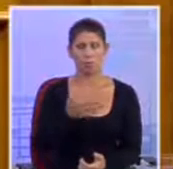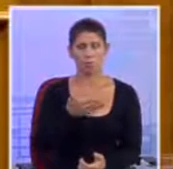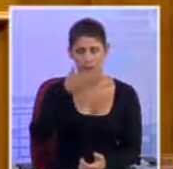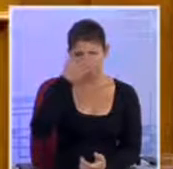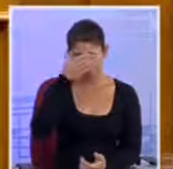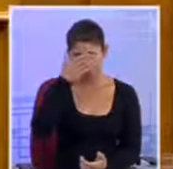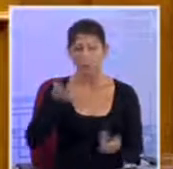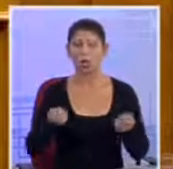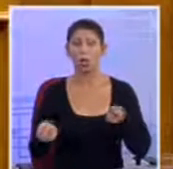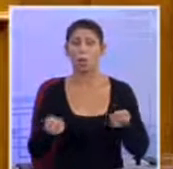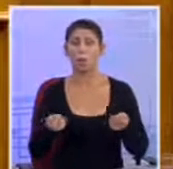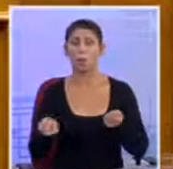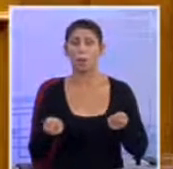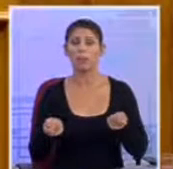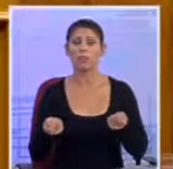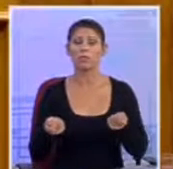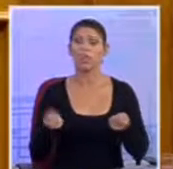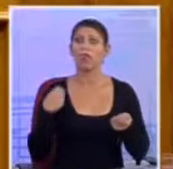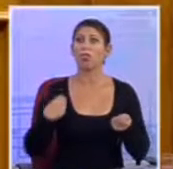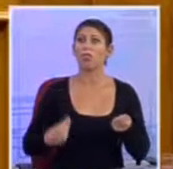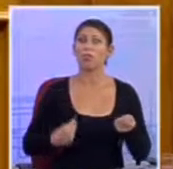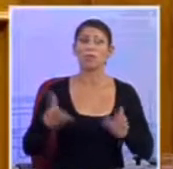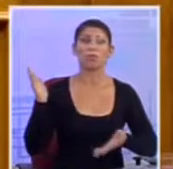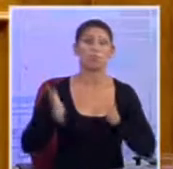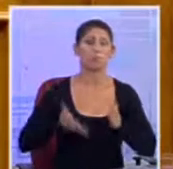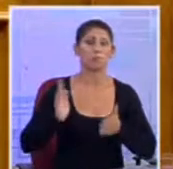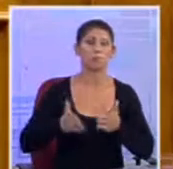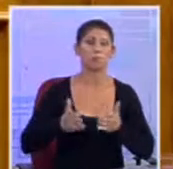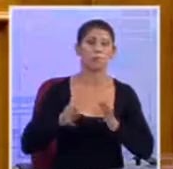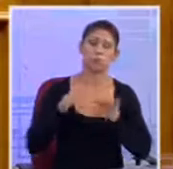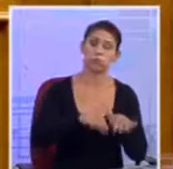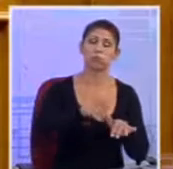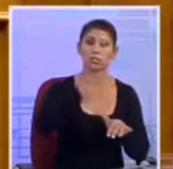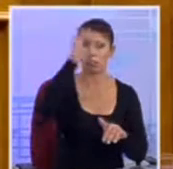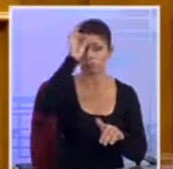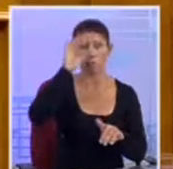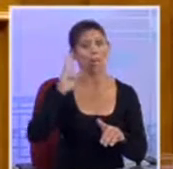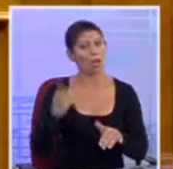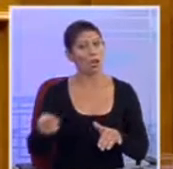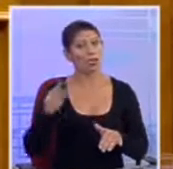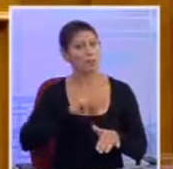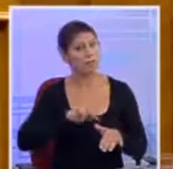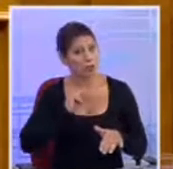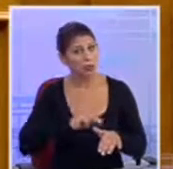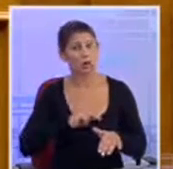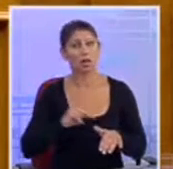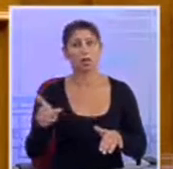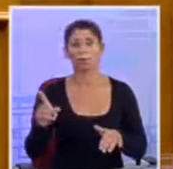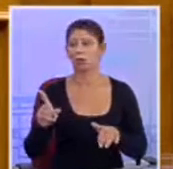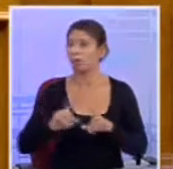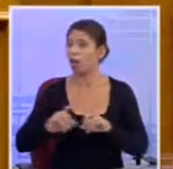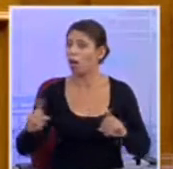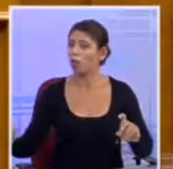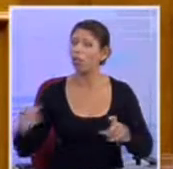στις οργανωμένες δημόσιες βιοπραγίες που στρέφονται όχι μόνο εναντίον των αστυνομικών δυνάμεων, αλλά και κατά της περιουσίας και των ενόμων αγαθών